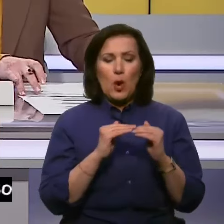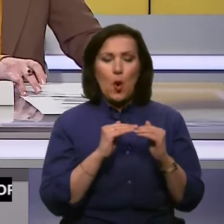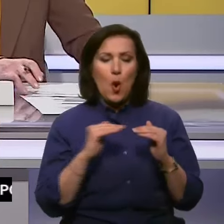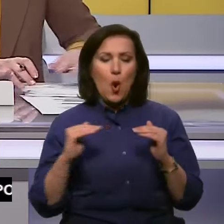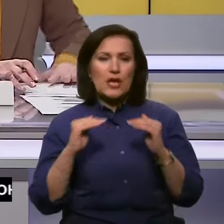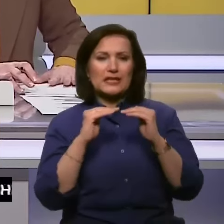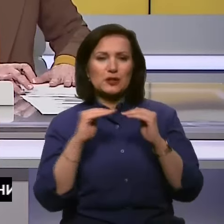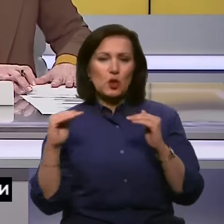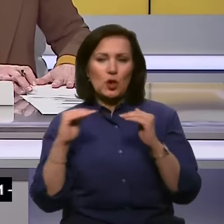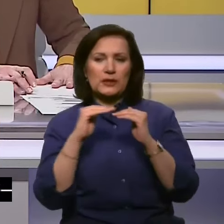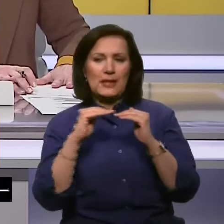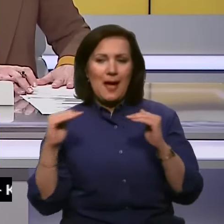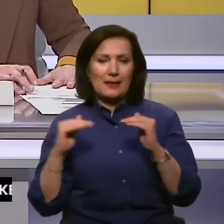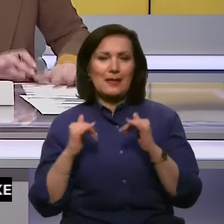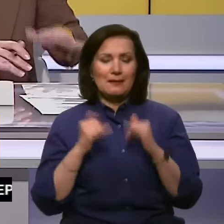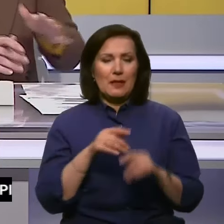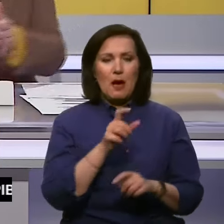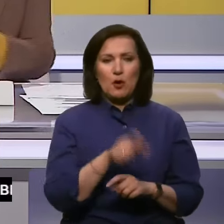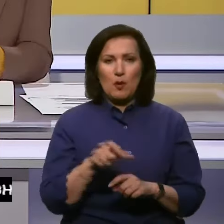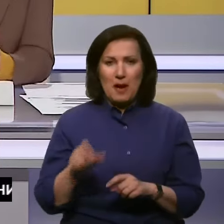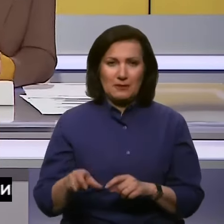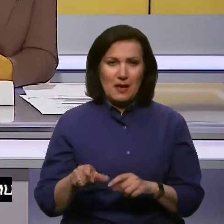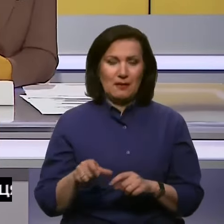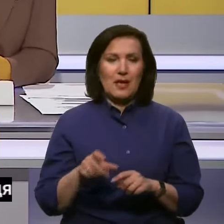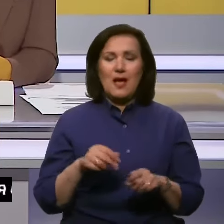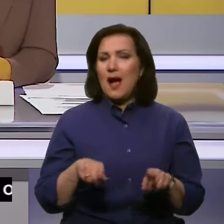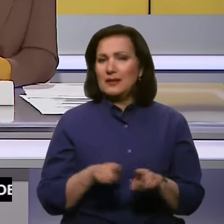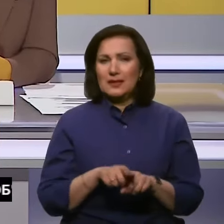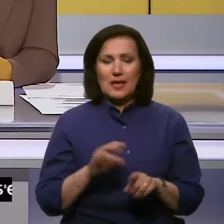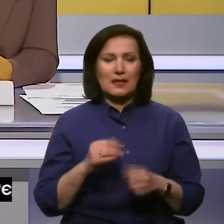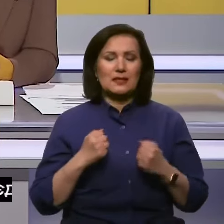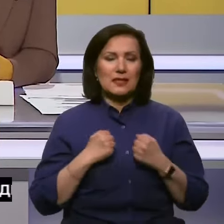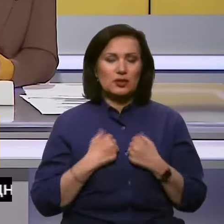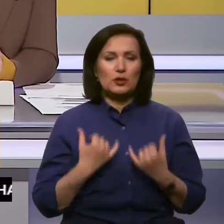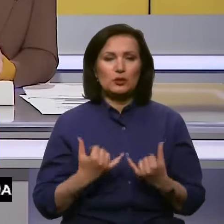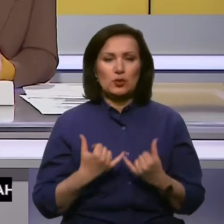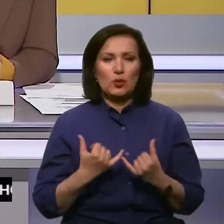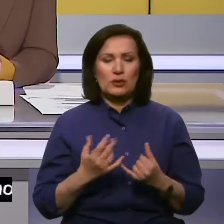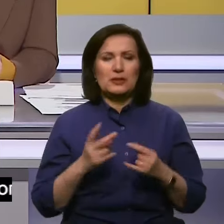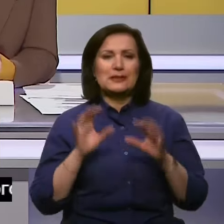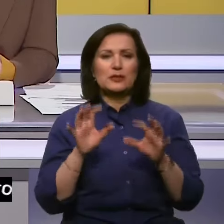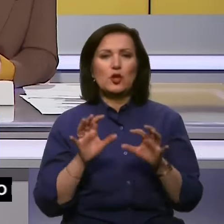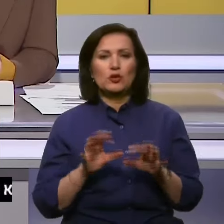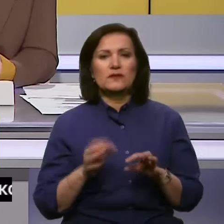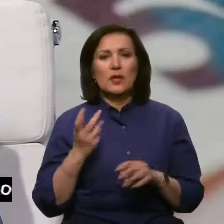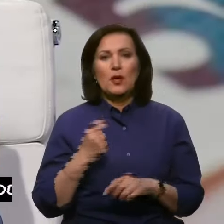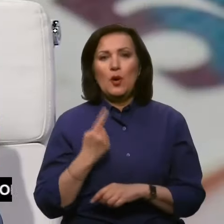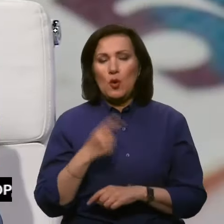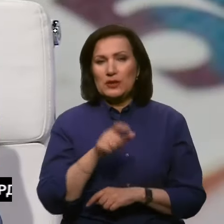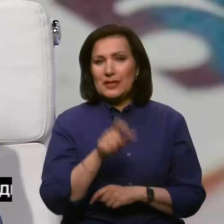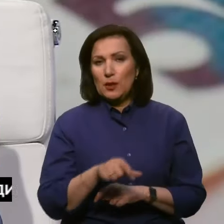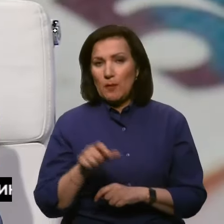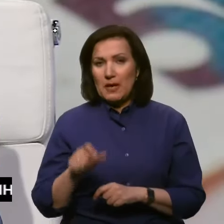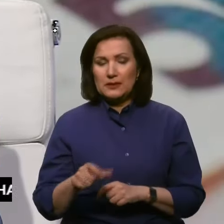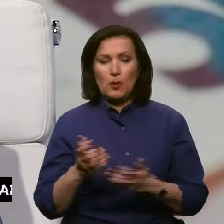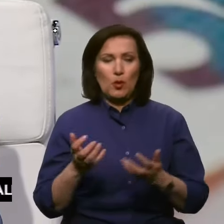горизонтально по системі, однаково для громадян, а не так, як, на жаль, сьогодні за діючим законодавством, коли одні